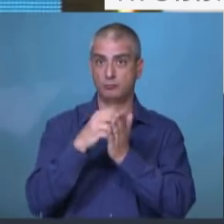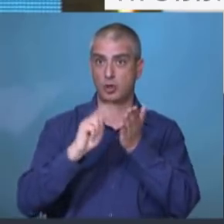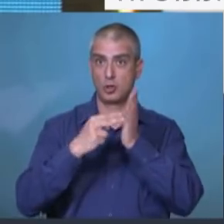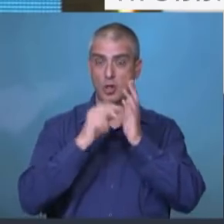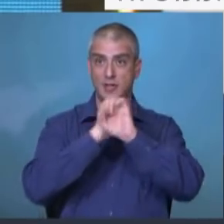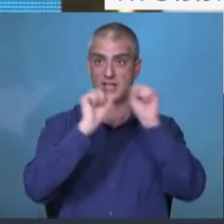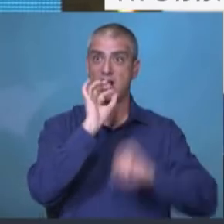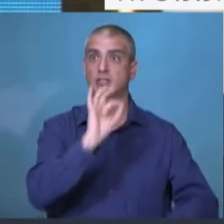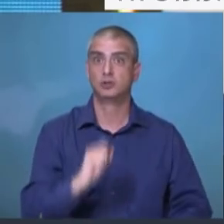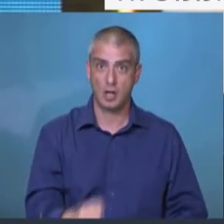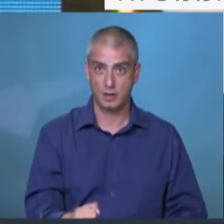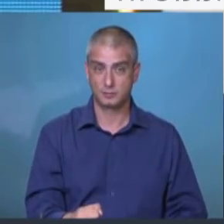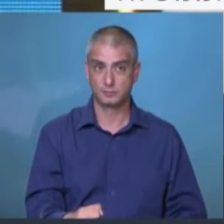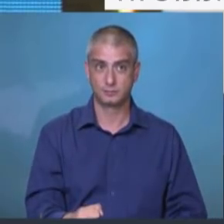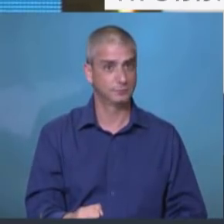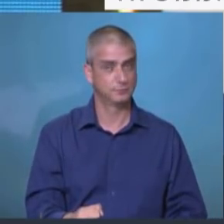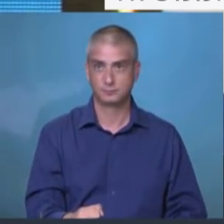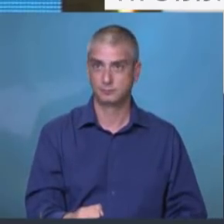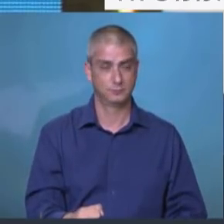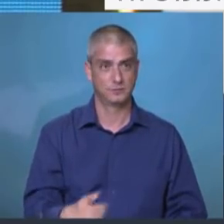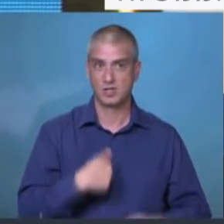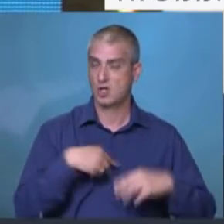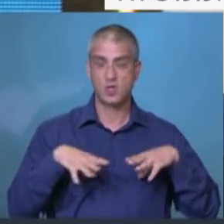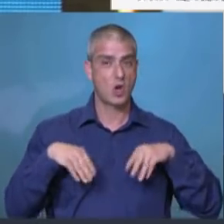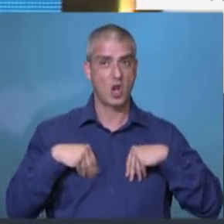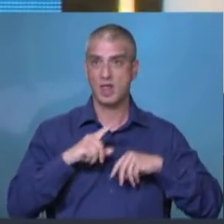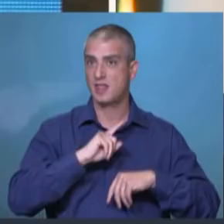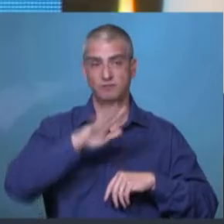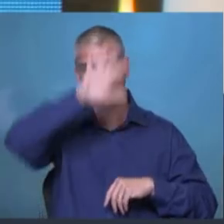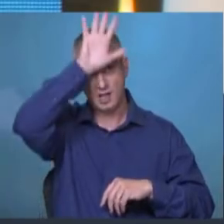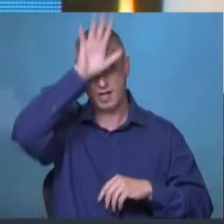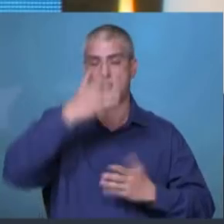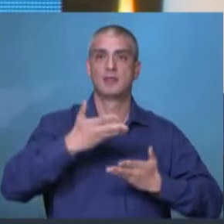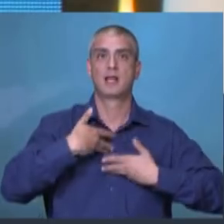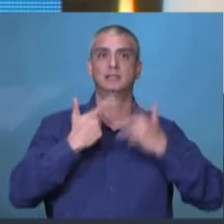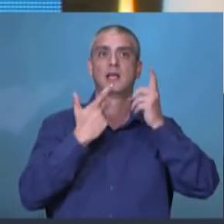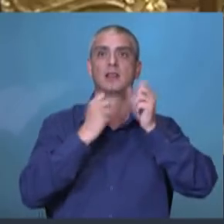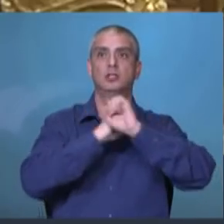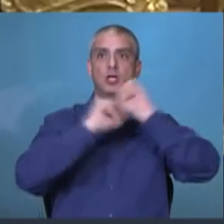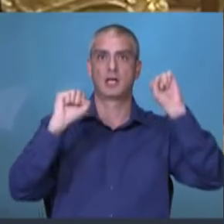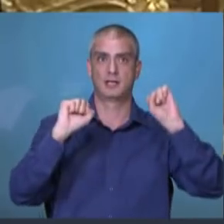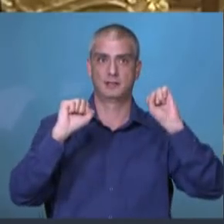שלה. לא נאפשר לאיראן להשיג נשק גרעיני.